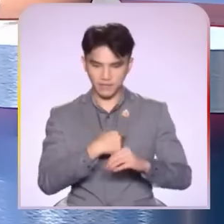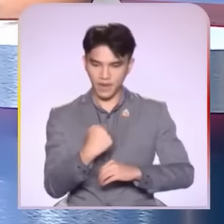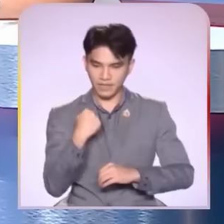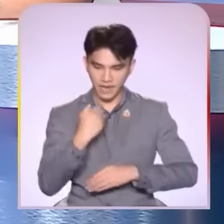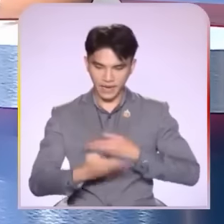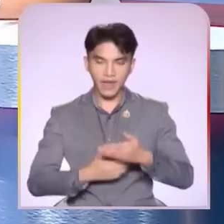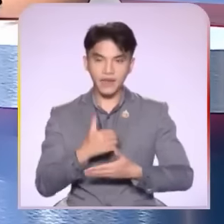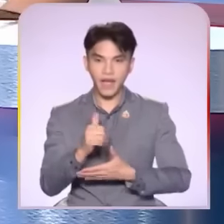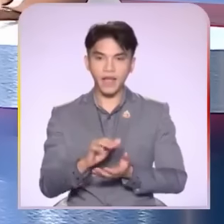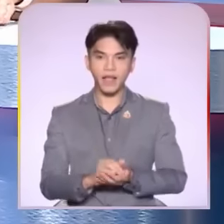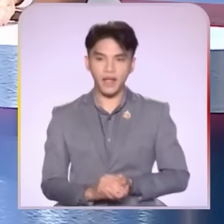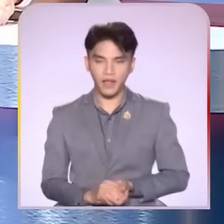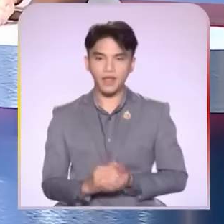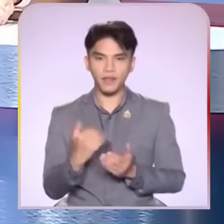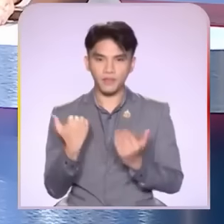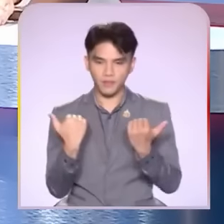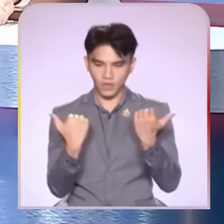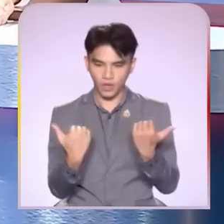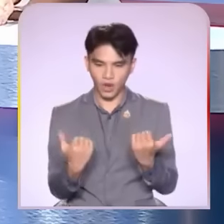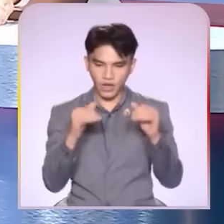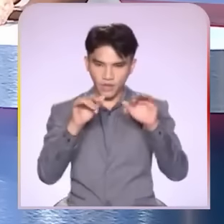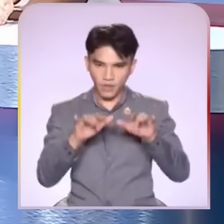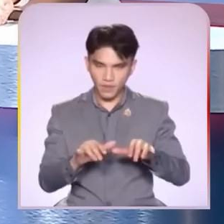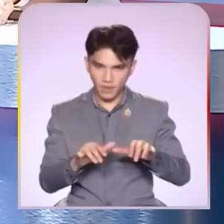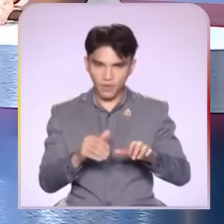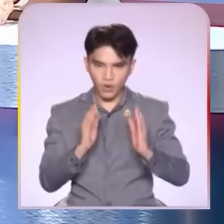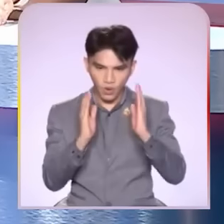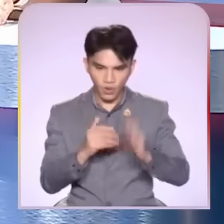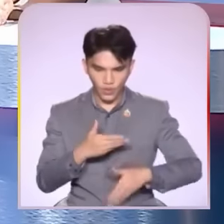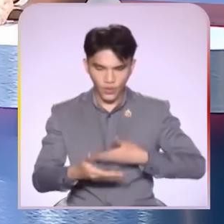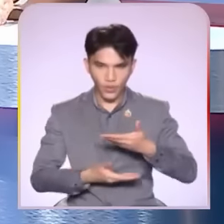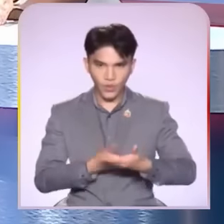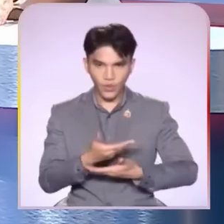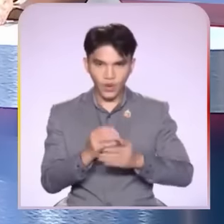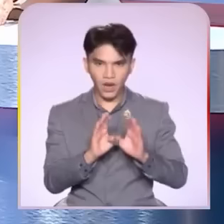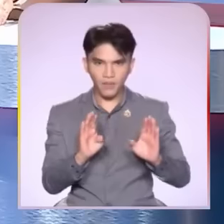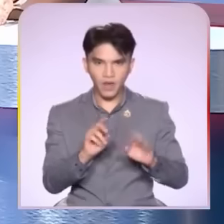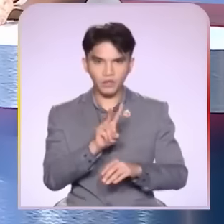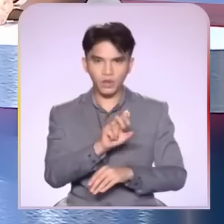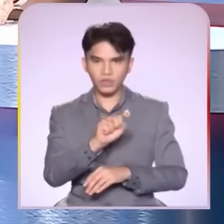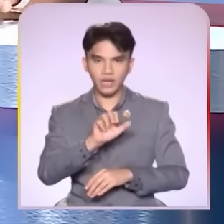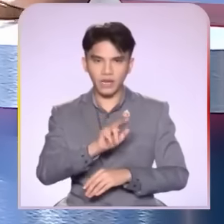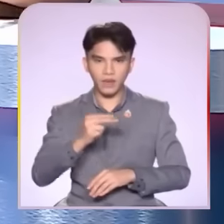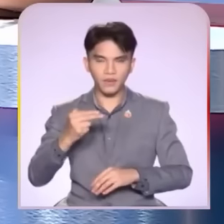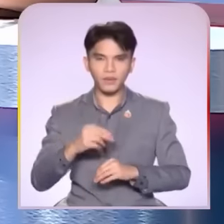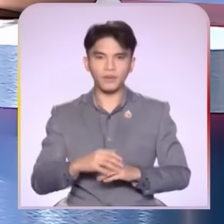ายังขายได ้แต่คุณผู้ชมส่งข้อความกันเข้ามาว่าระดับดีลเลอร์ระดับดีลเลอร์มันต้องเปิดบิน 250,000 ไ